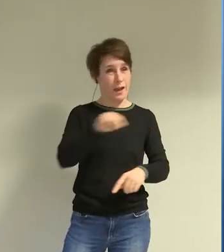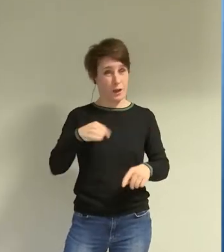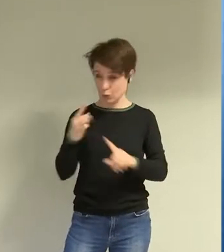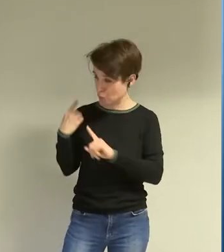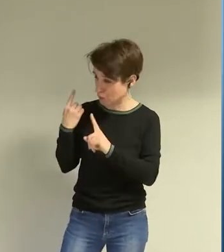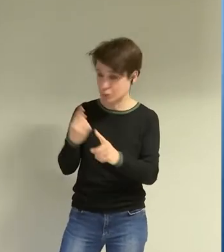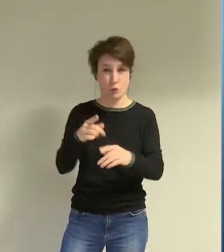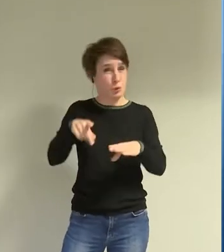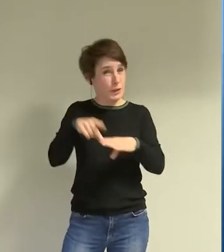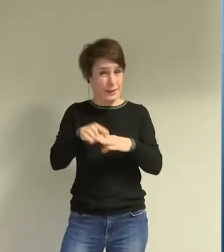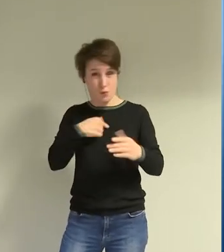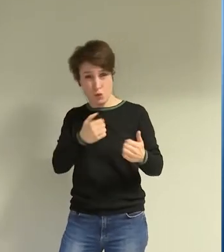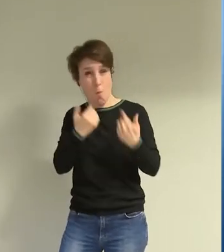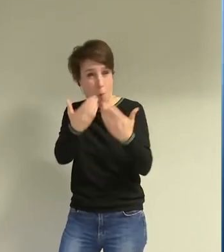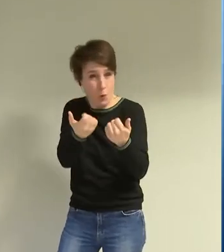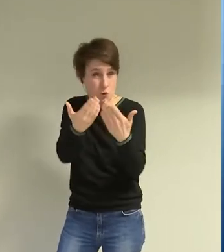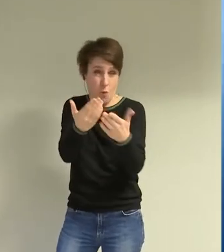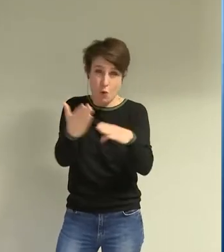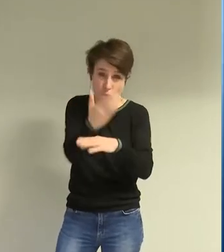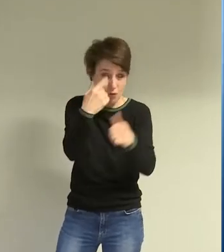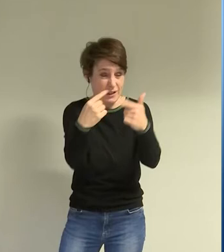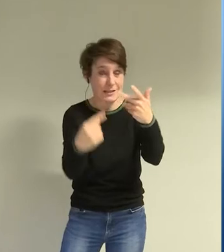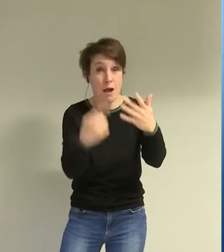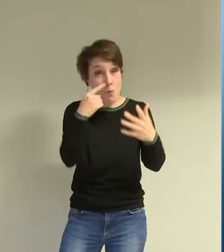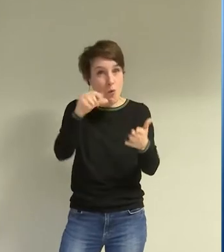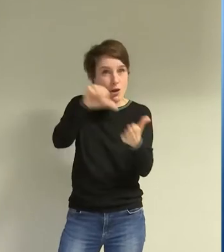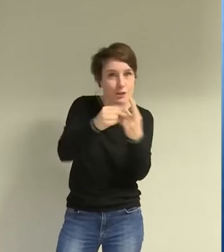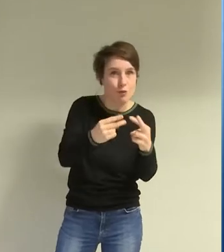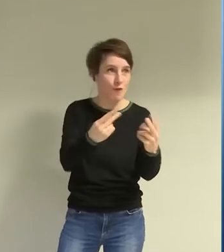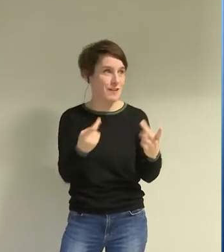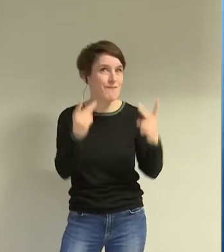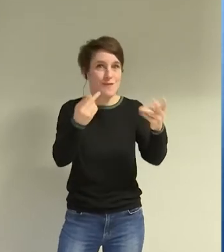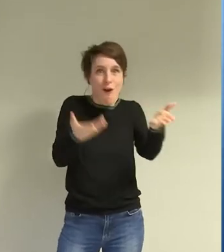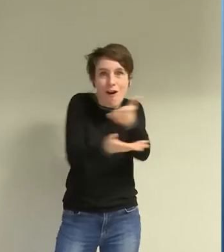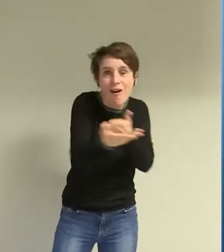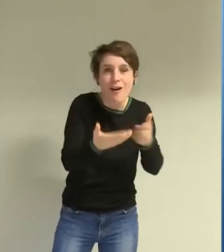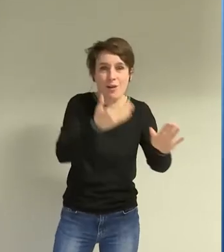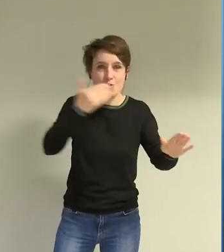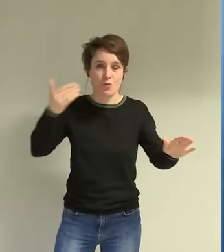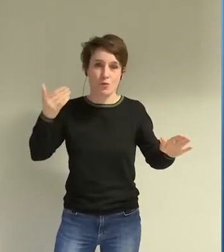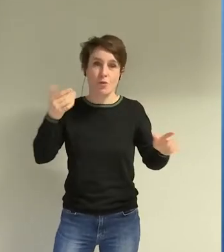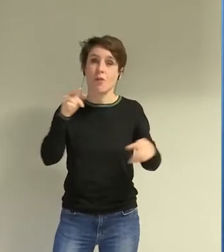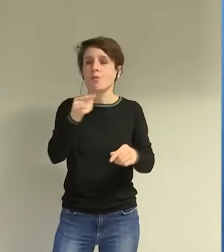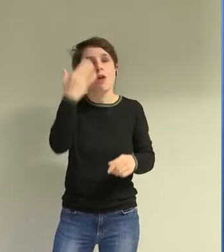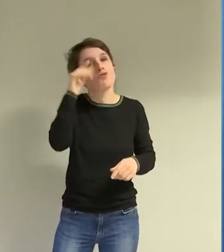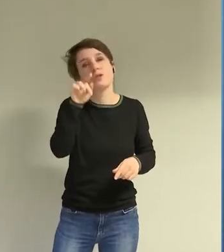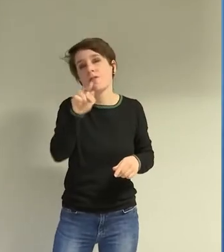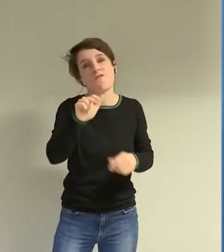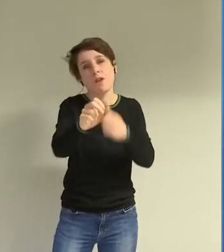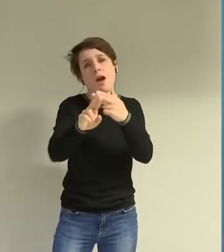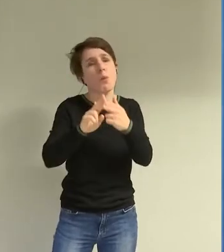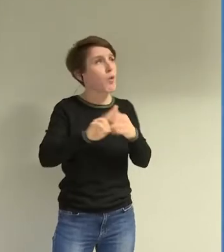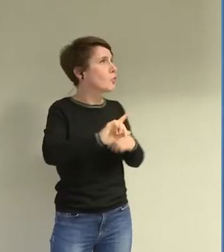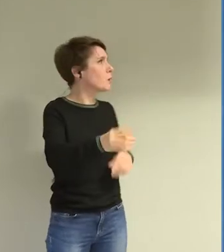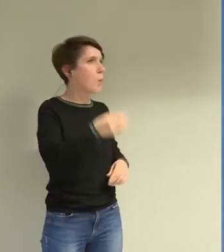plan complet pour restaurer l'attractivité et la vitalité de grenoble je vous attends je vous entends davance nous expliquer que tout va bien